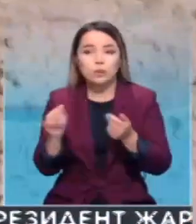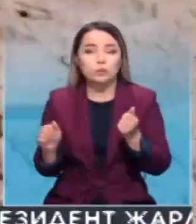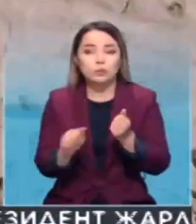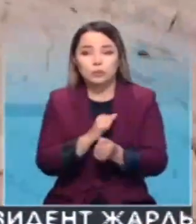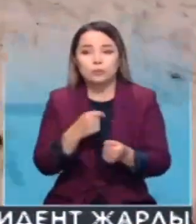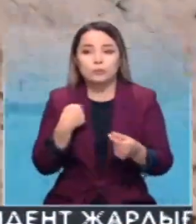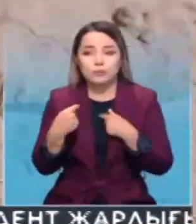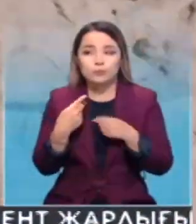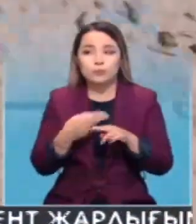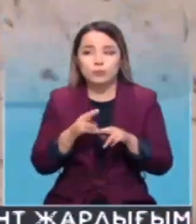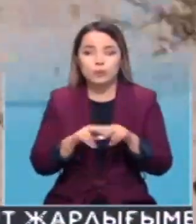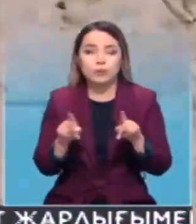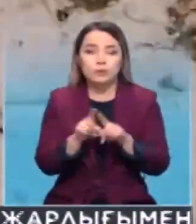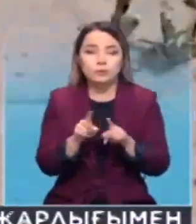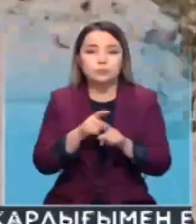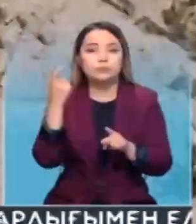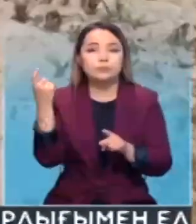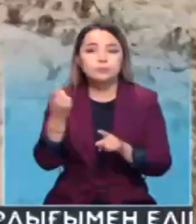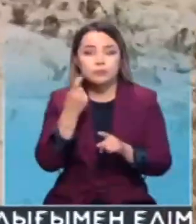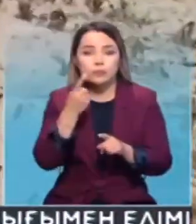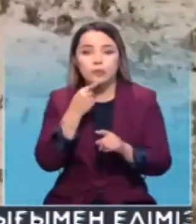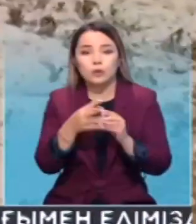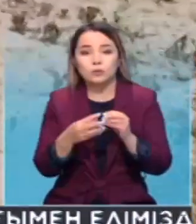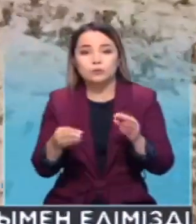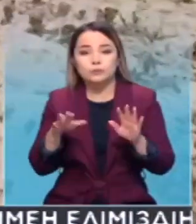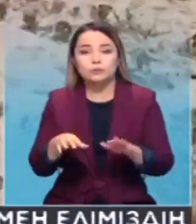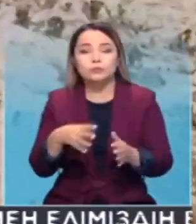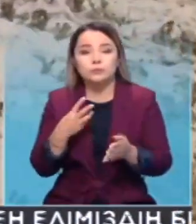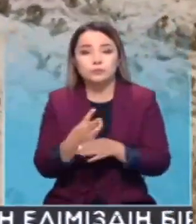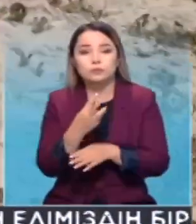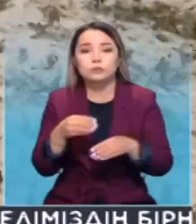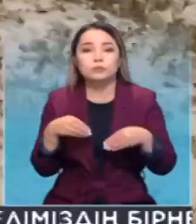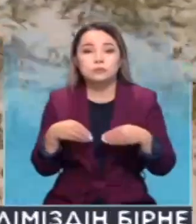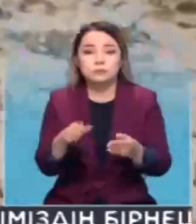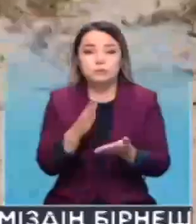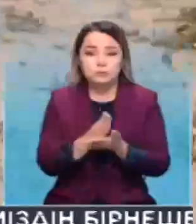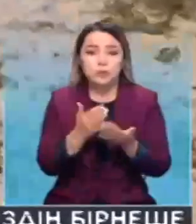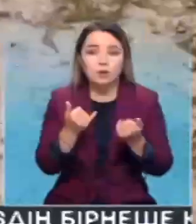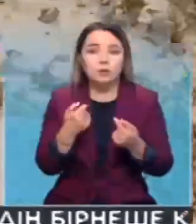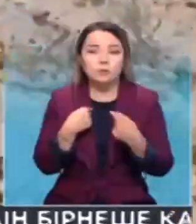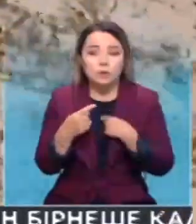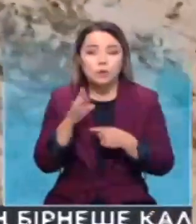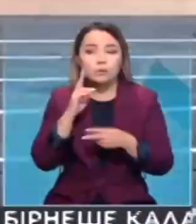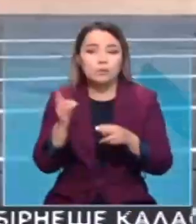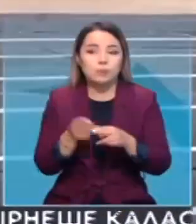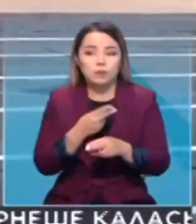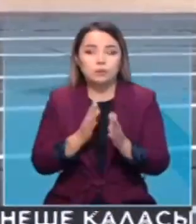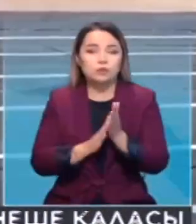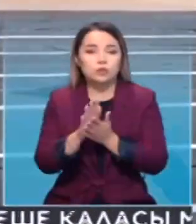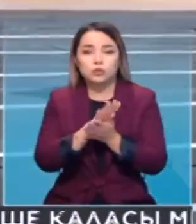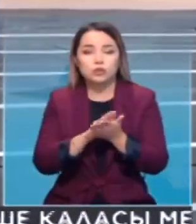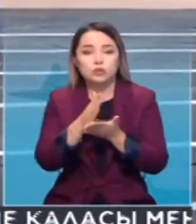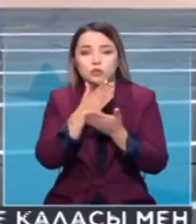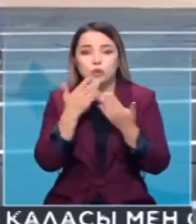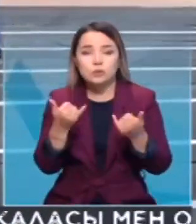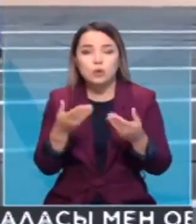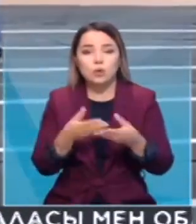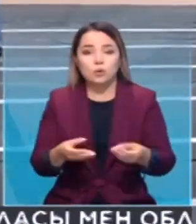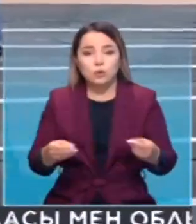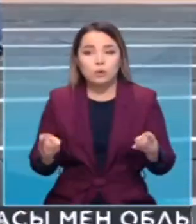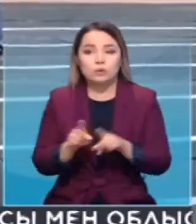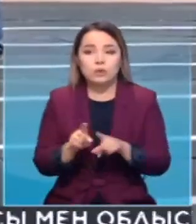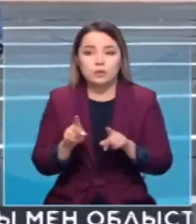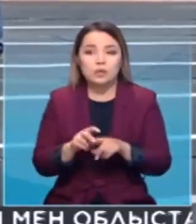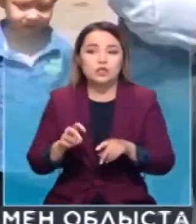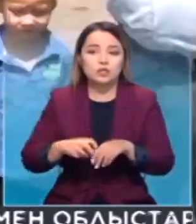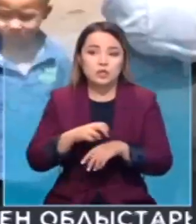Құрғақшылықтан құтылудың жолын ойластырған дихандар қылша түбірін үшірет егіп көрген, бірақ бұл амалдарынан да сусыз түк шықпаған көктем көлсік жаздағы